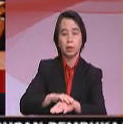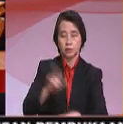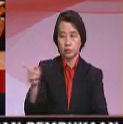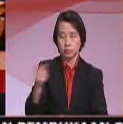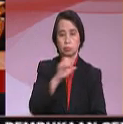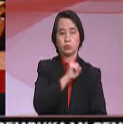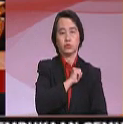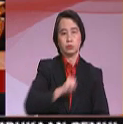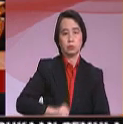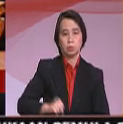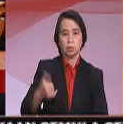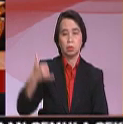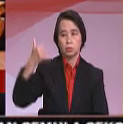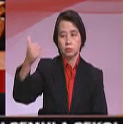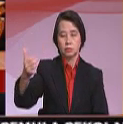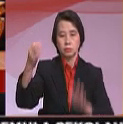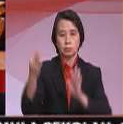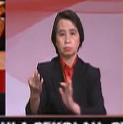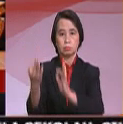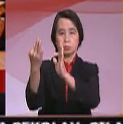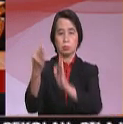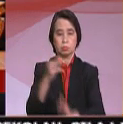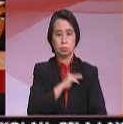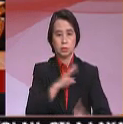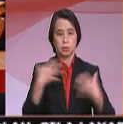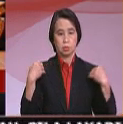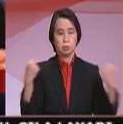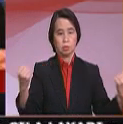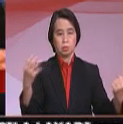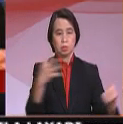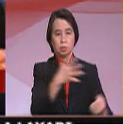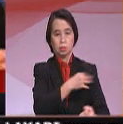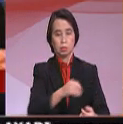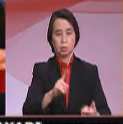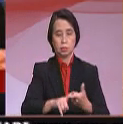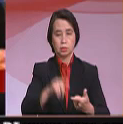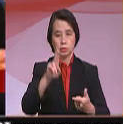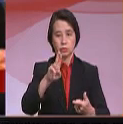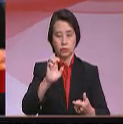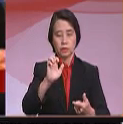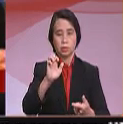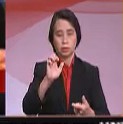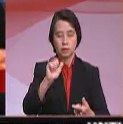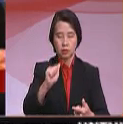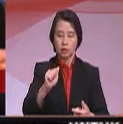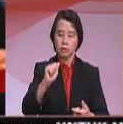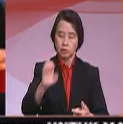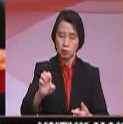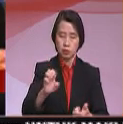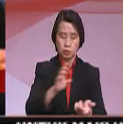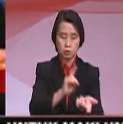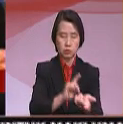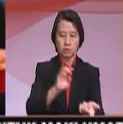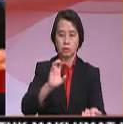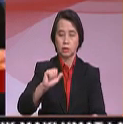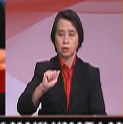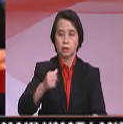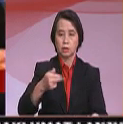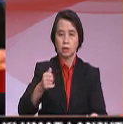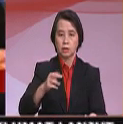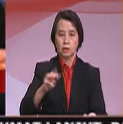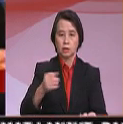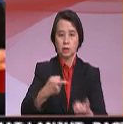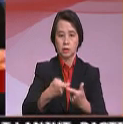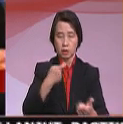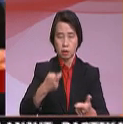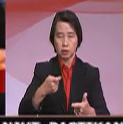Al-Sultan Abdullah menerima menghadap Menteri Kesihatan dan Prevensi UAE Dr. Abdul Rahman Muhammad Al-Owais dari